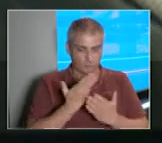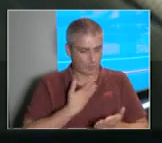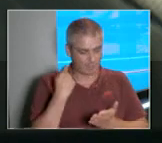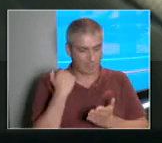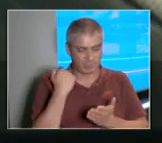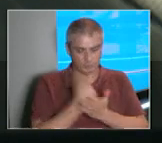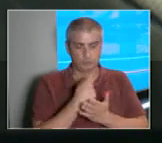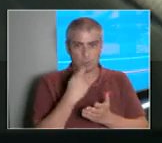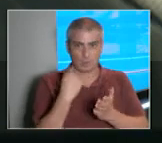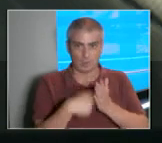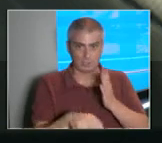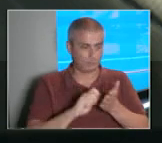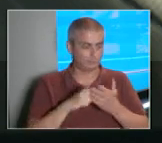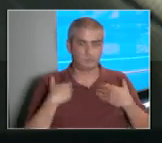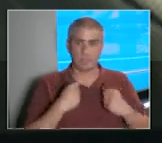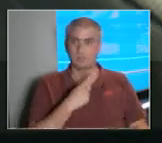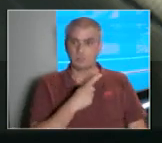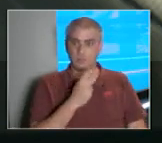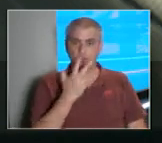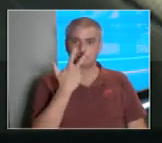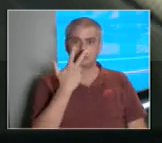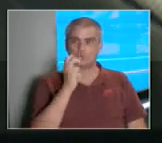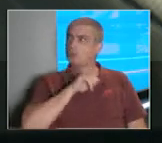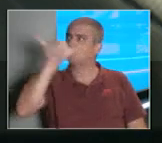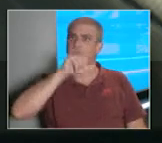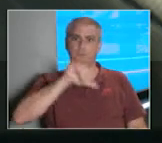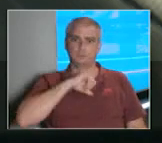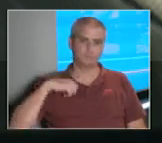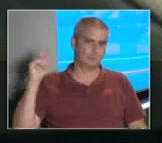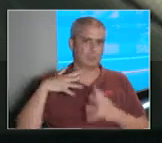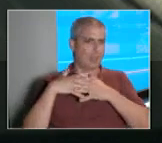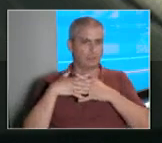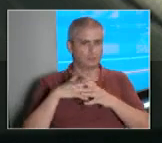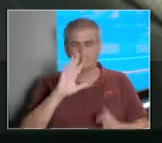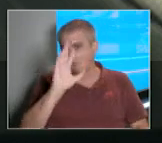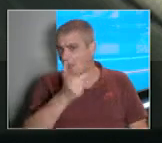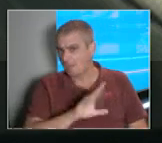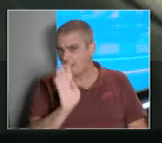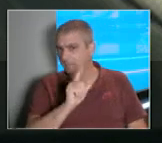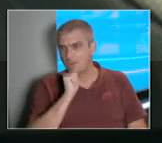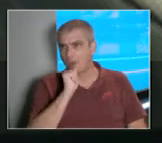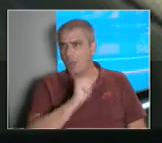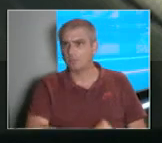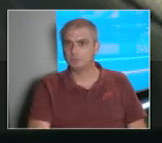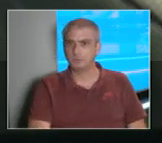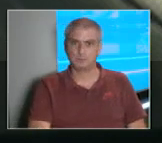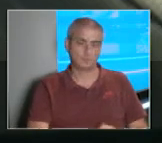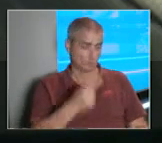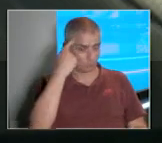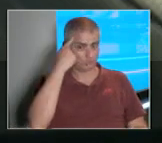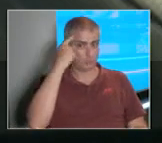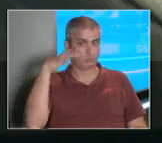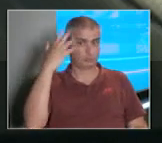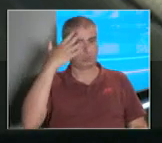אישור לפעול, משרד הביטחון, 30 מטוסים מסין לארצות הברית. למה בנימין נתניהו לא רצה את זה? הוא חשב